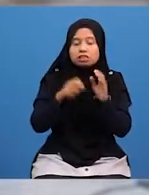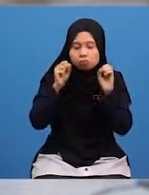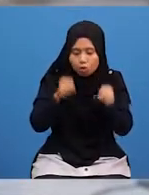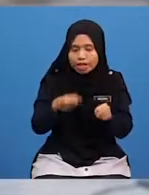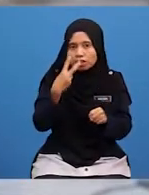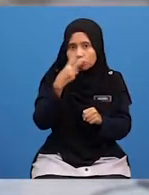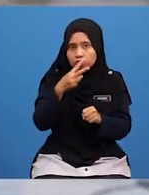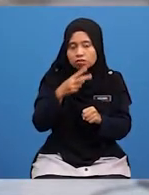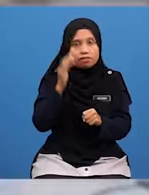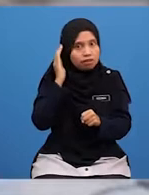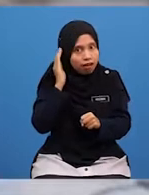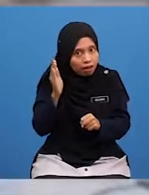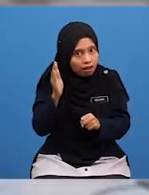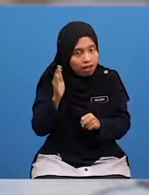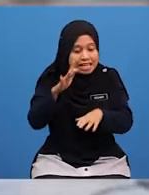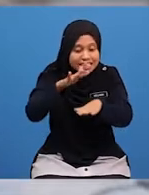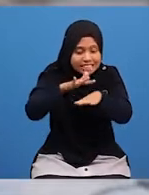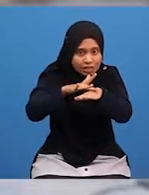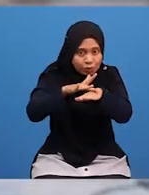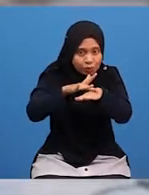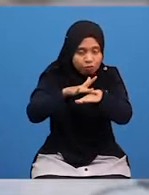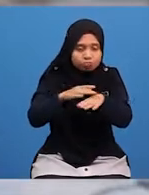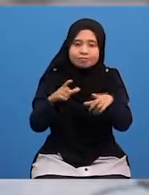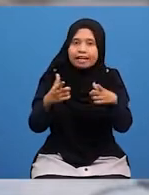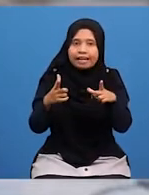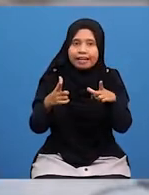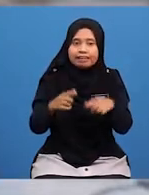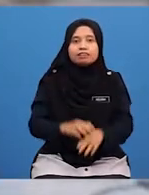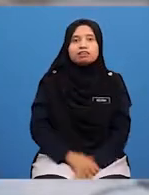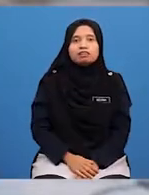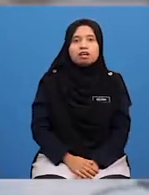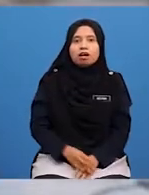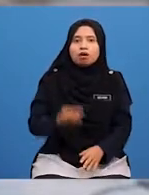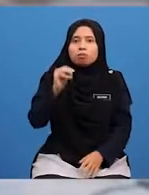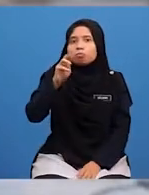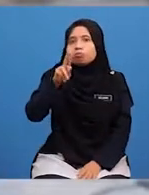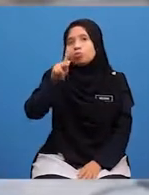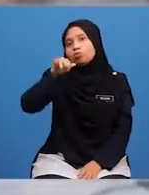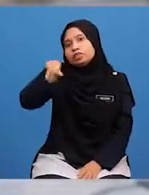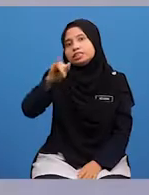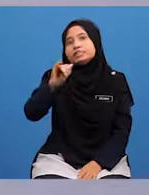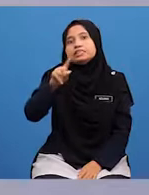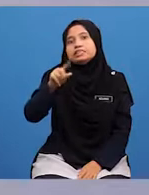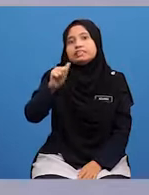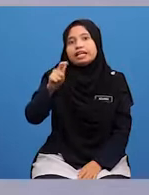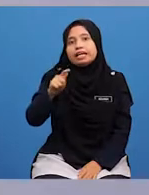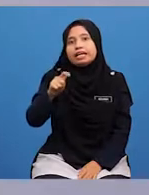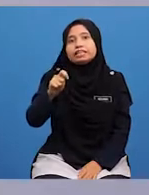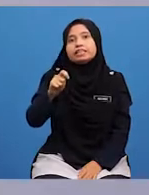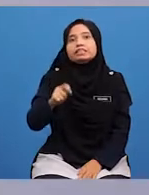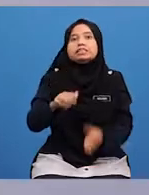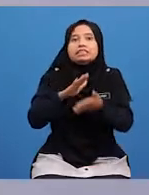dilihat, didengar, disentuh dan sebagainya. Mukjizat hissiah berlaku